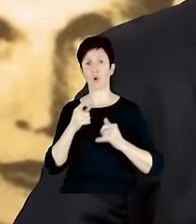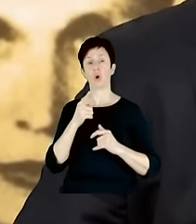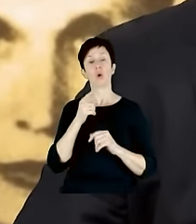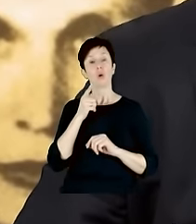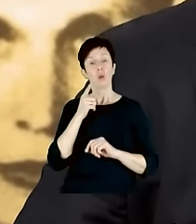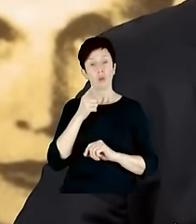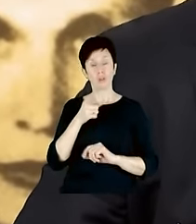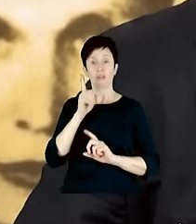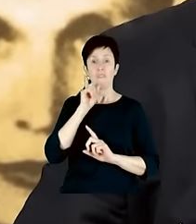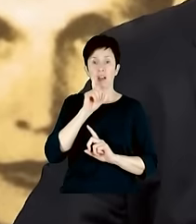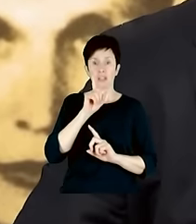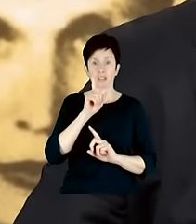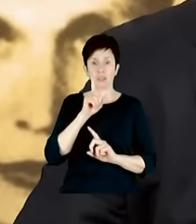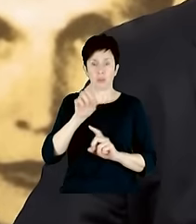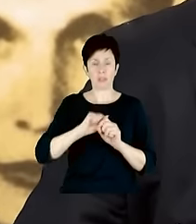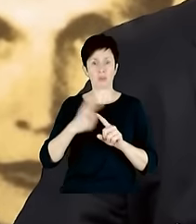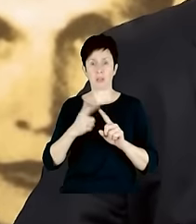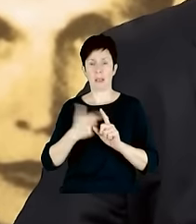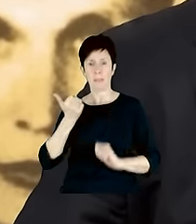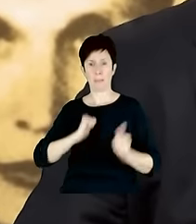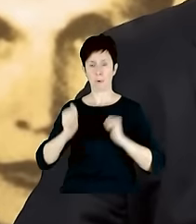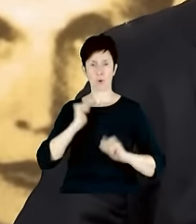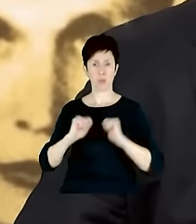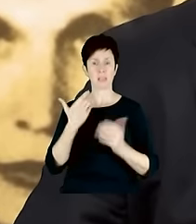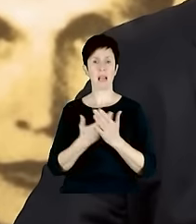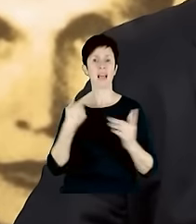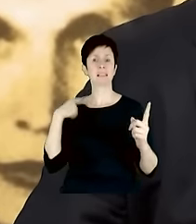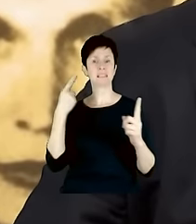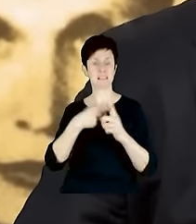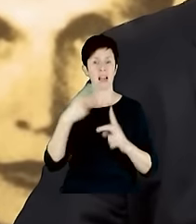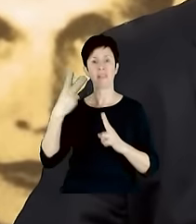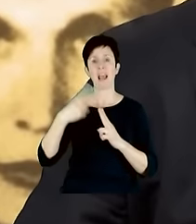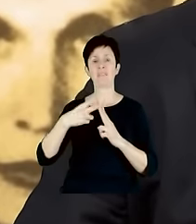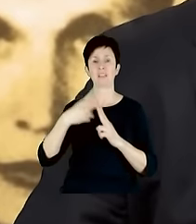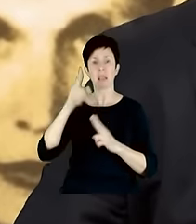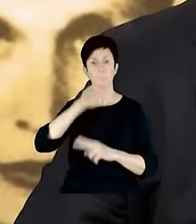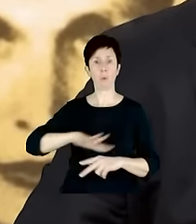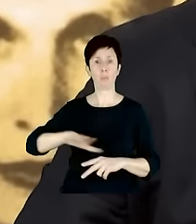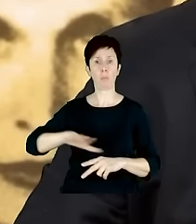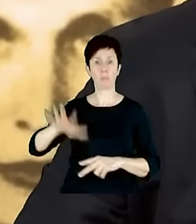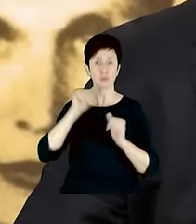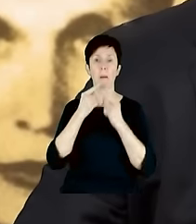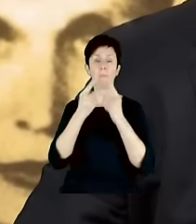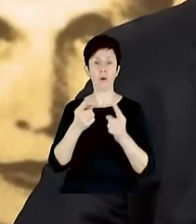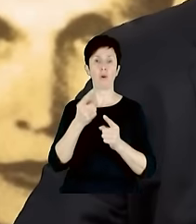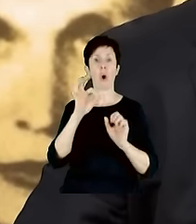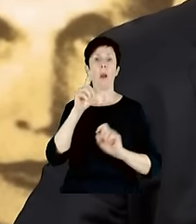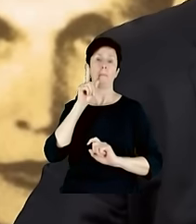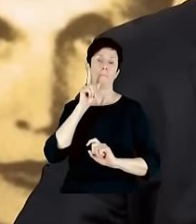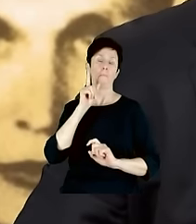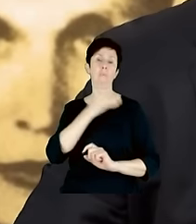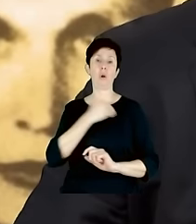redaktorze, drodzy państwo, niepokojące, no bo jednak misją telewizji publicznej jest, aby mówić także o polskiej historii, o